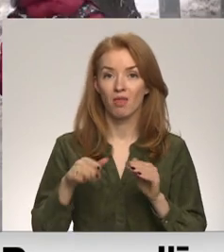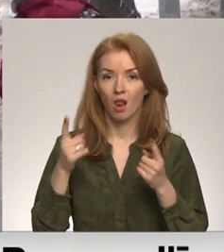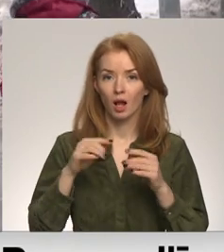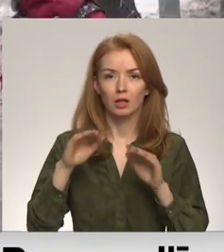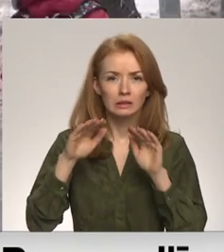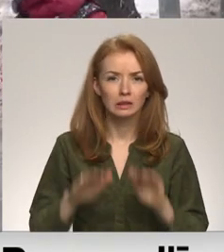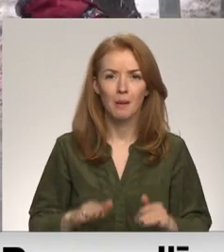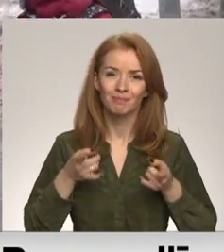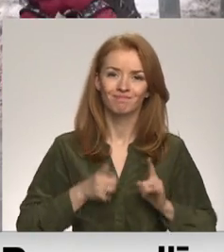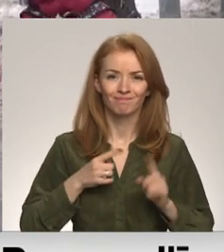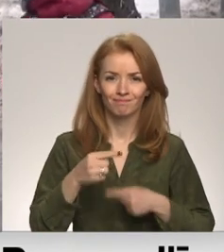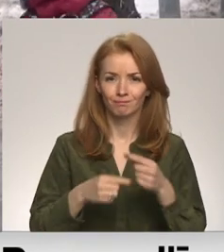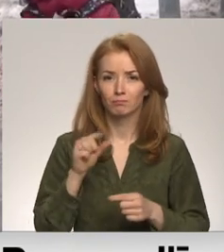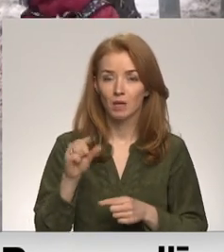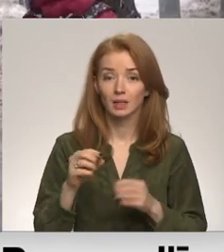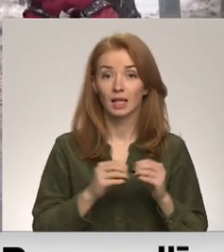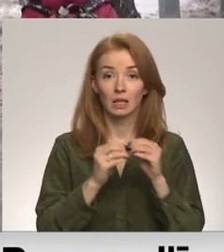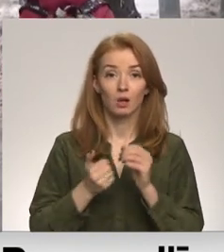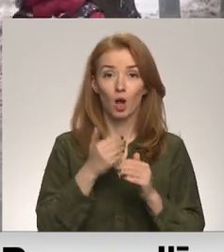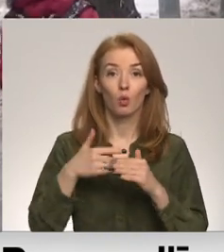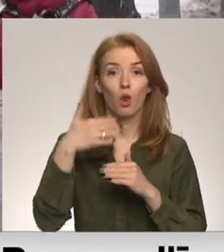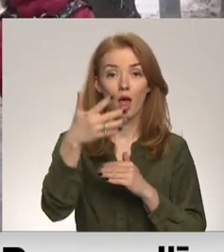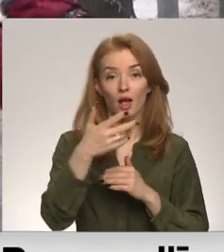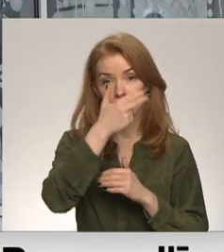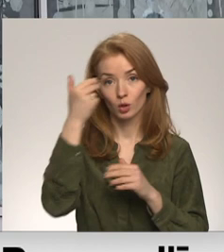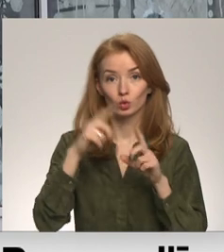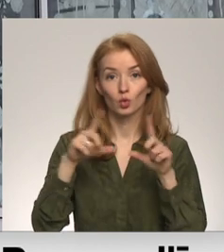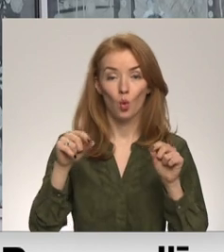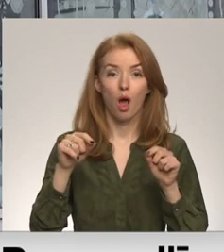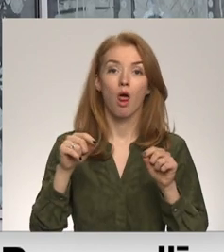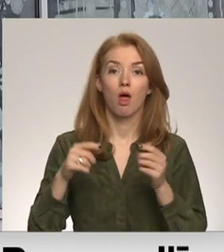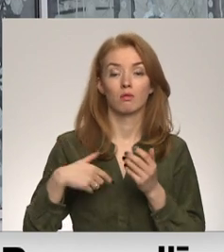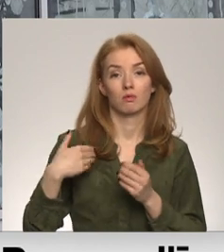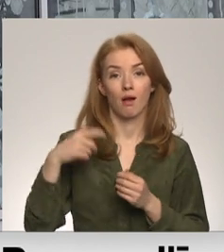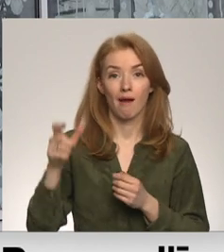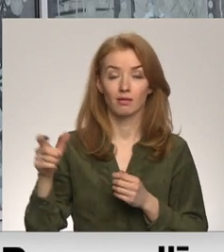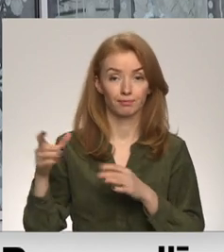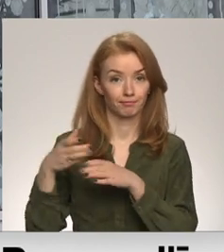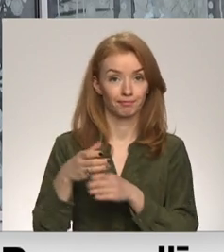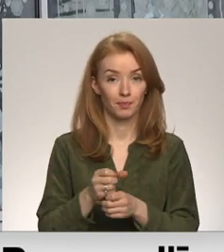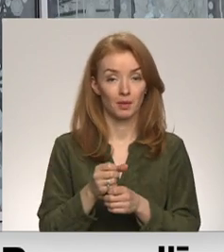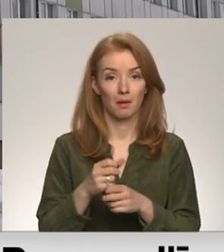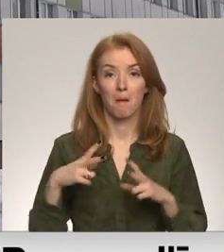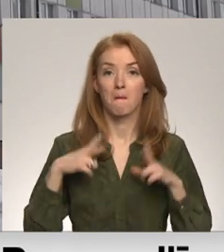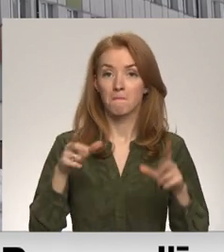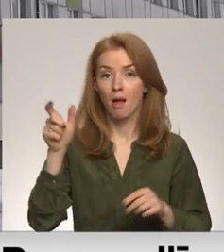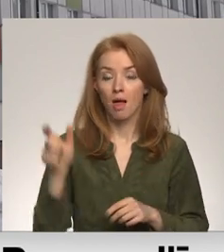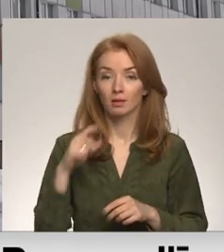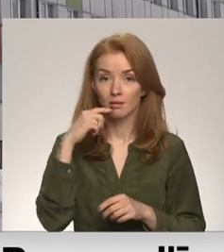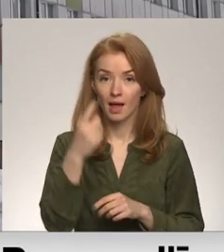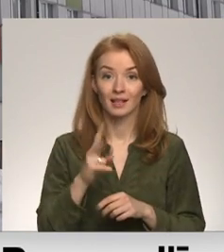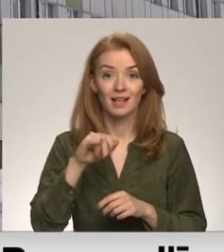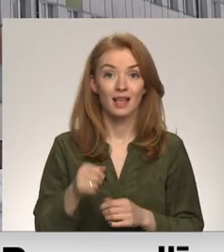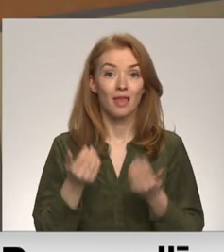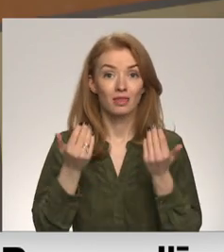laikā, prognozes liecina, ka nākamo 10 gadu laikā vidusskolēnu skaits pilsētā samazināsies. Pilsētas mērs skaidro, ka nepieņemot